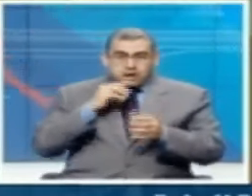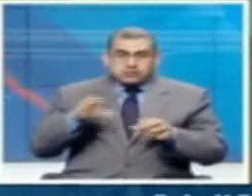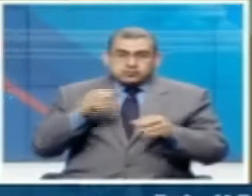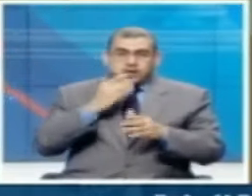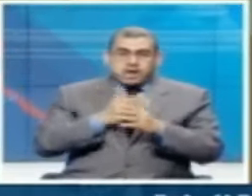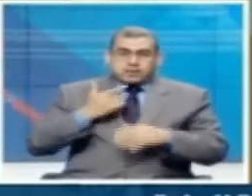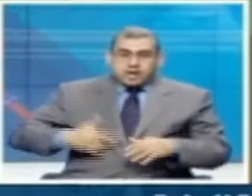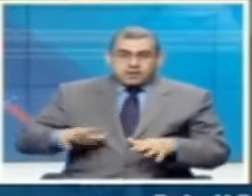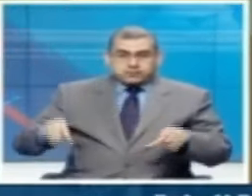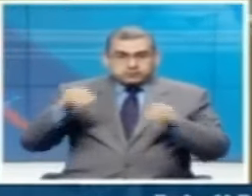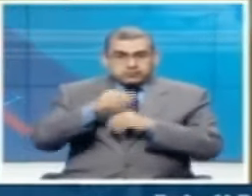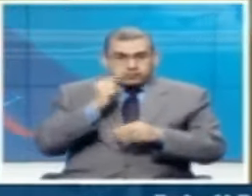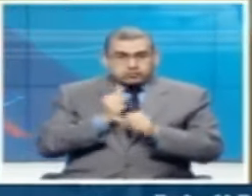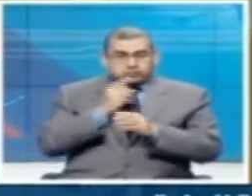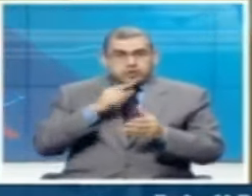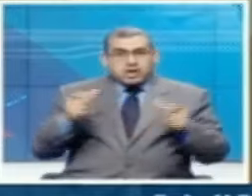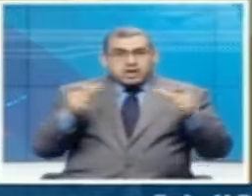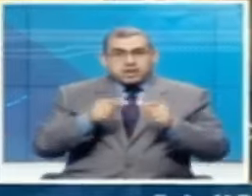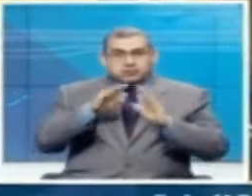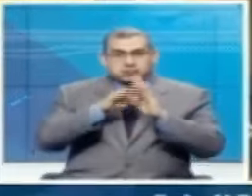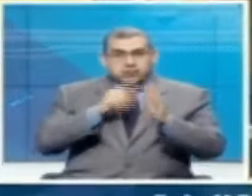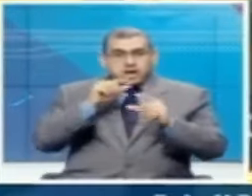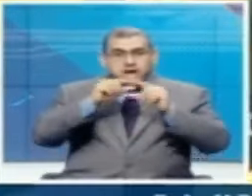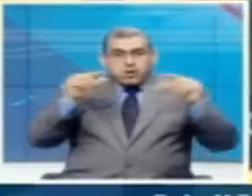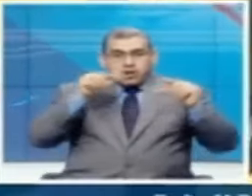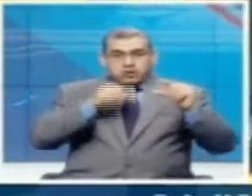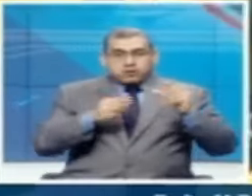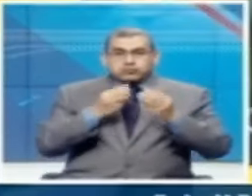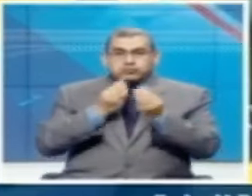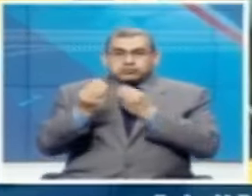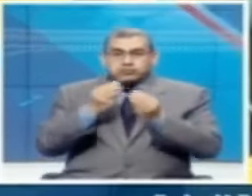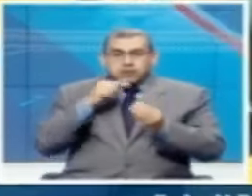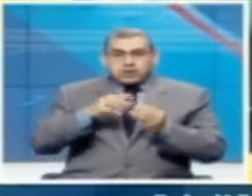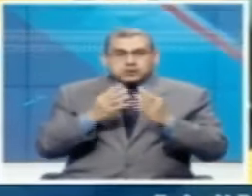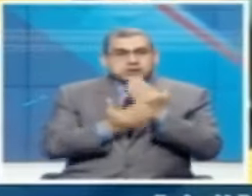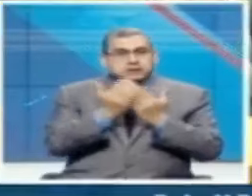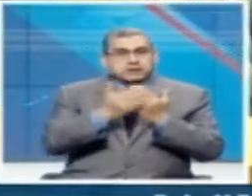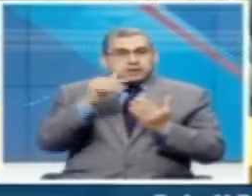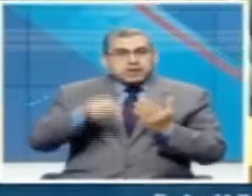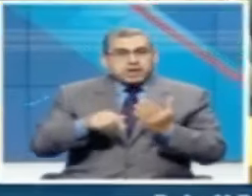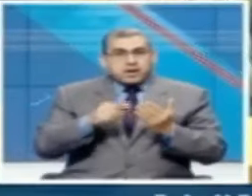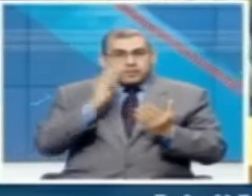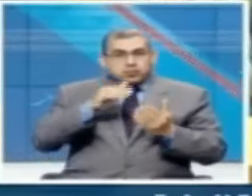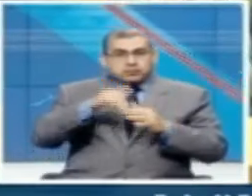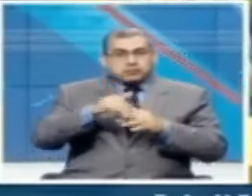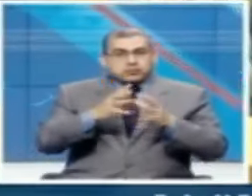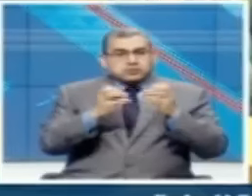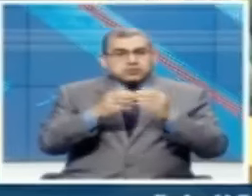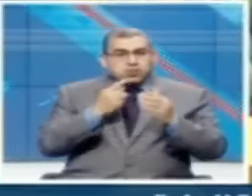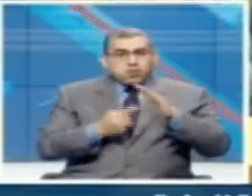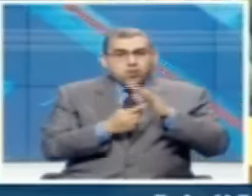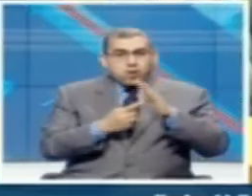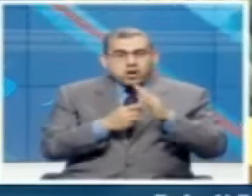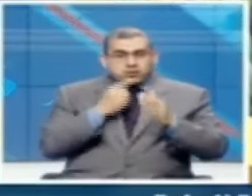كلمته خلال الندوه التي حمر عنوانها مناقشه تلك المستجدات والتي نظمتها كليه